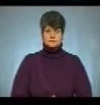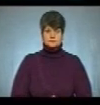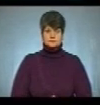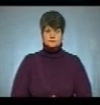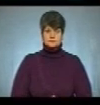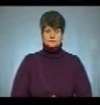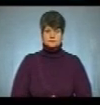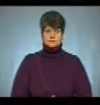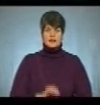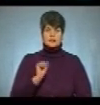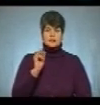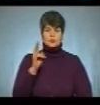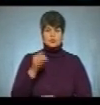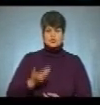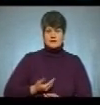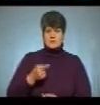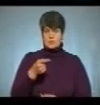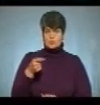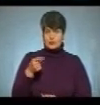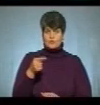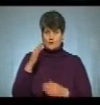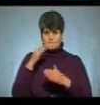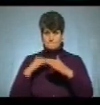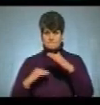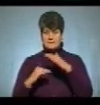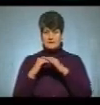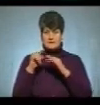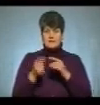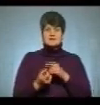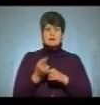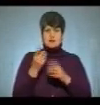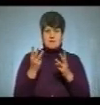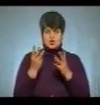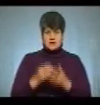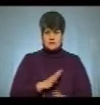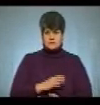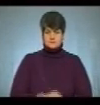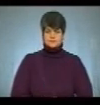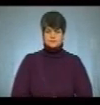Андрій Когут живе на 1-му поверсі. Його квартира під тією, де виникла пожежа.